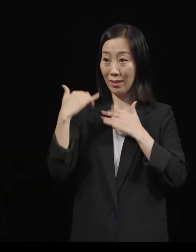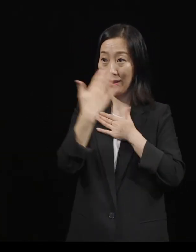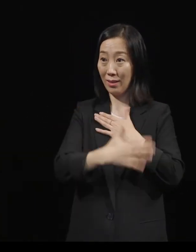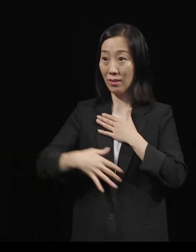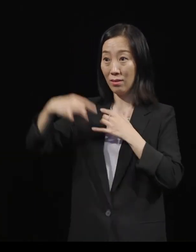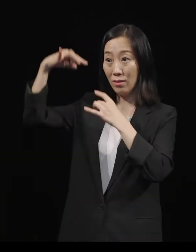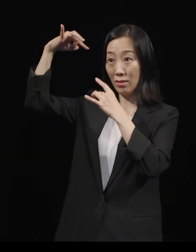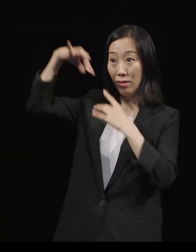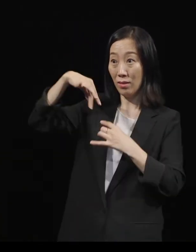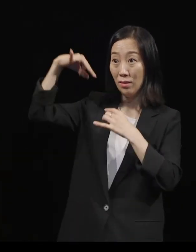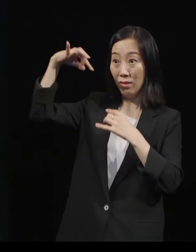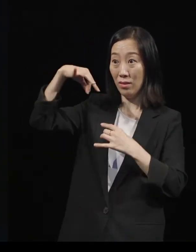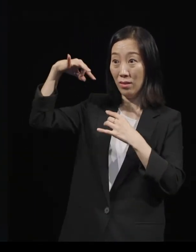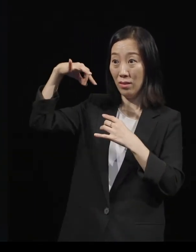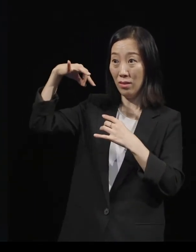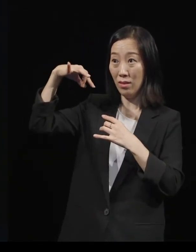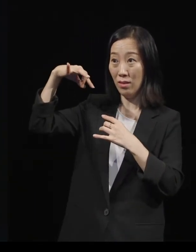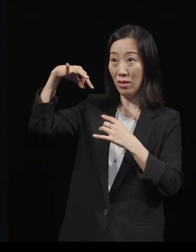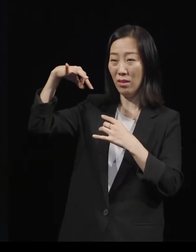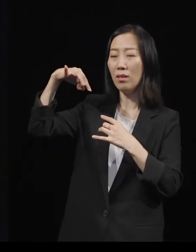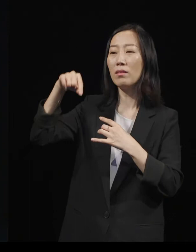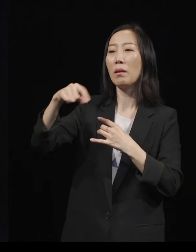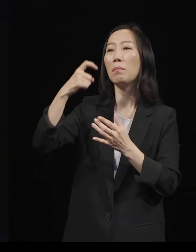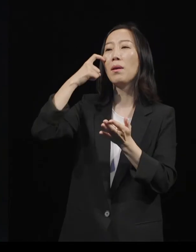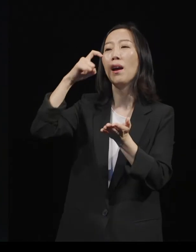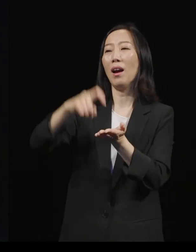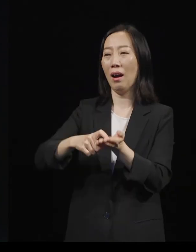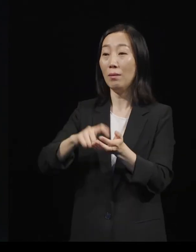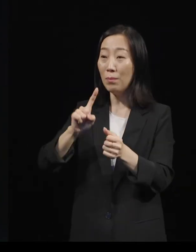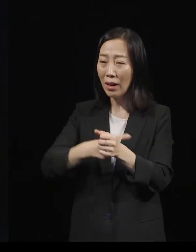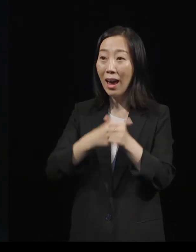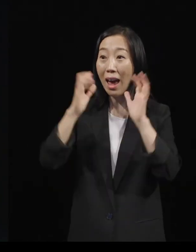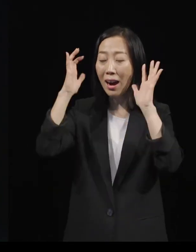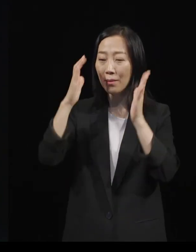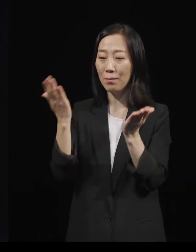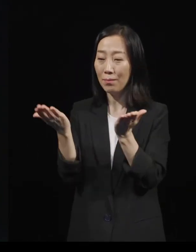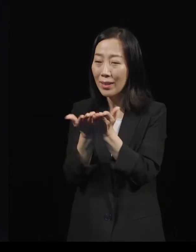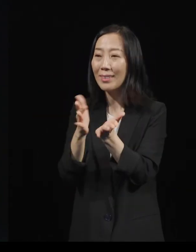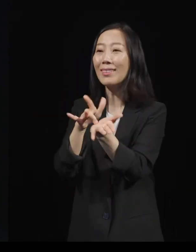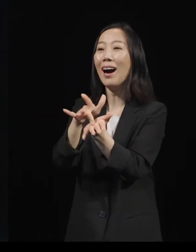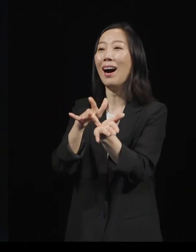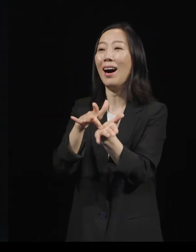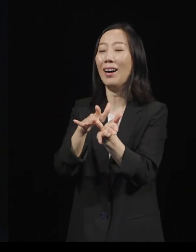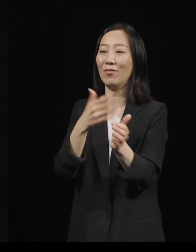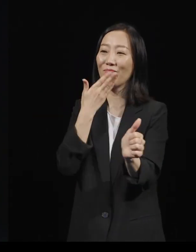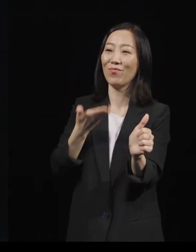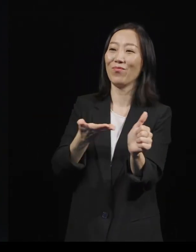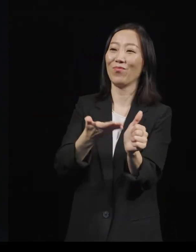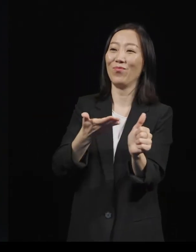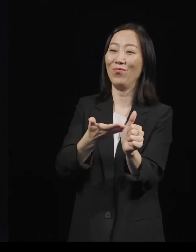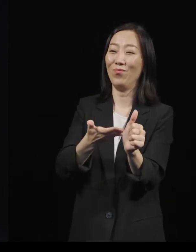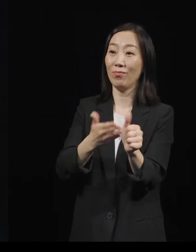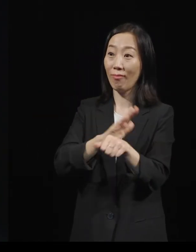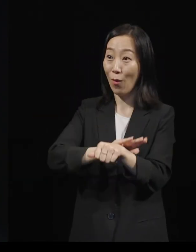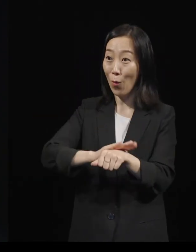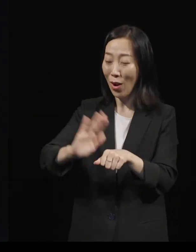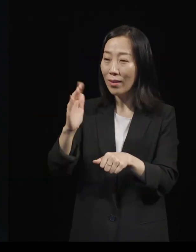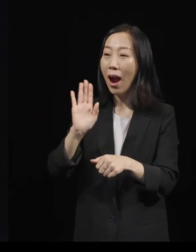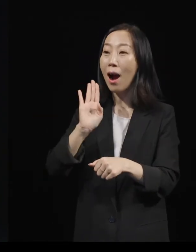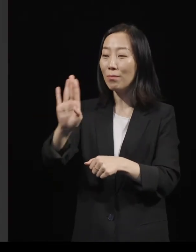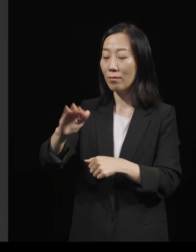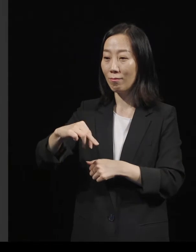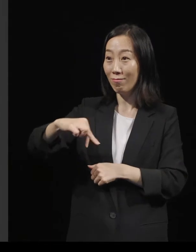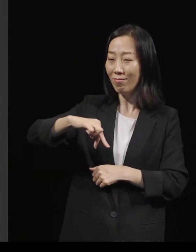했던 걸로 밝혀져서 아이에게 맞는 경기 약물을 찾게 되었고요. 지금은 다시 앞으로 천천히 나아가주고 있습니다.